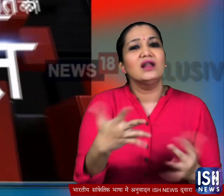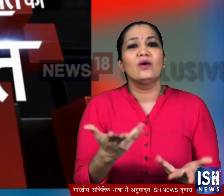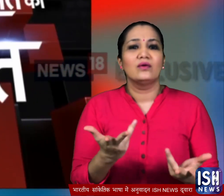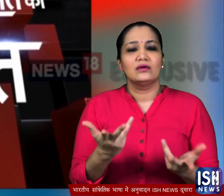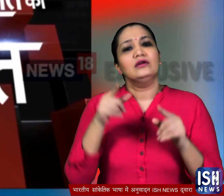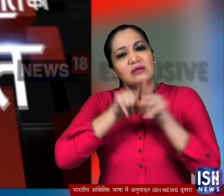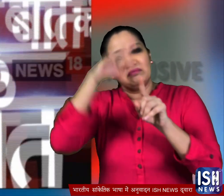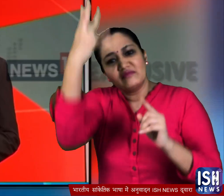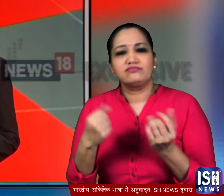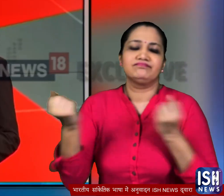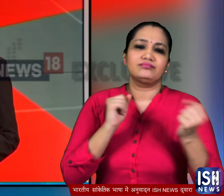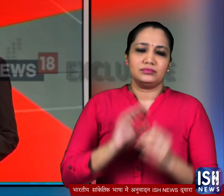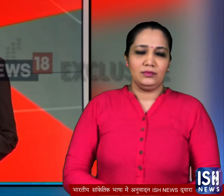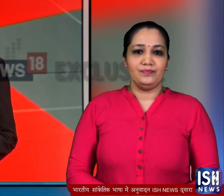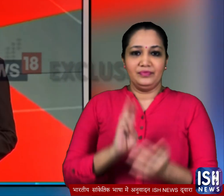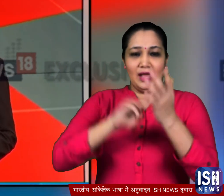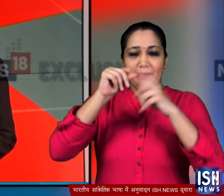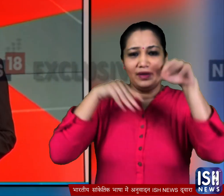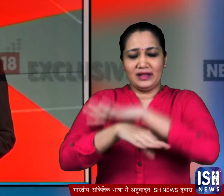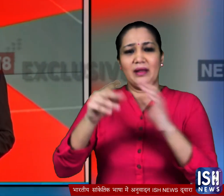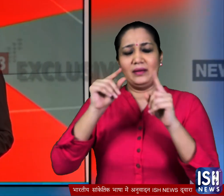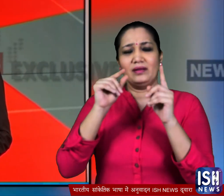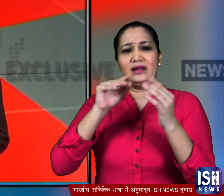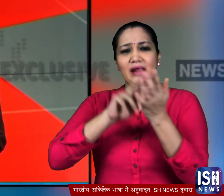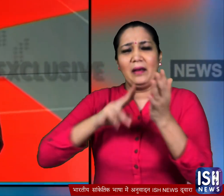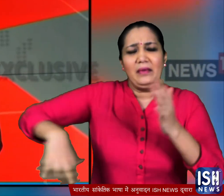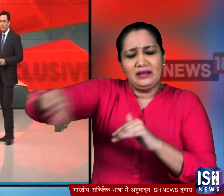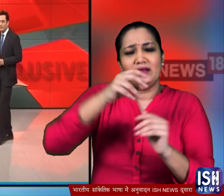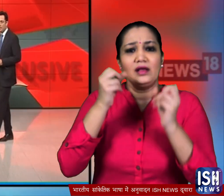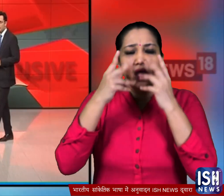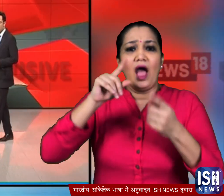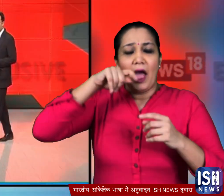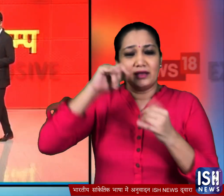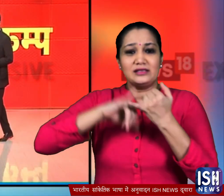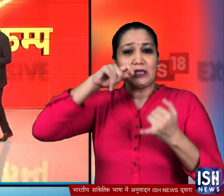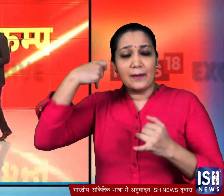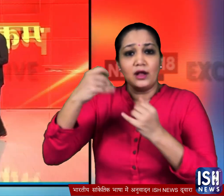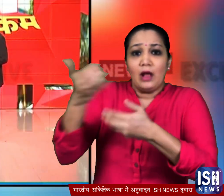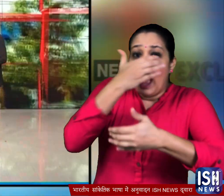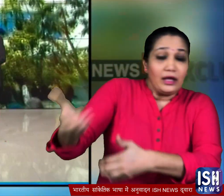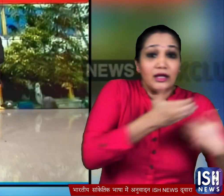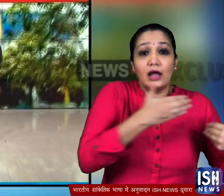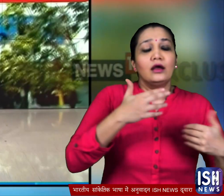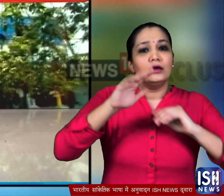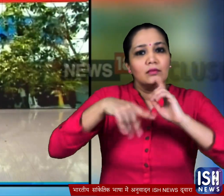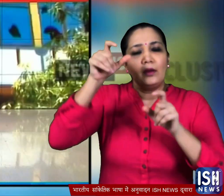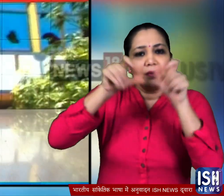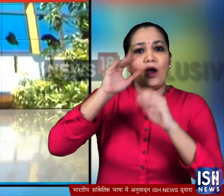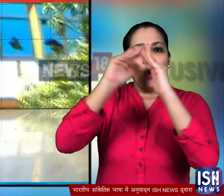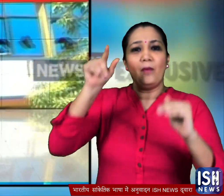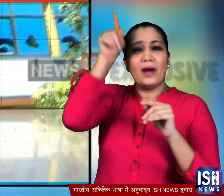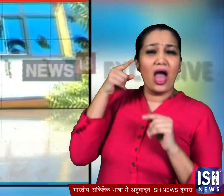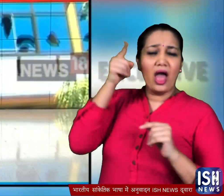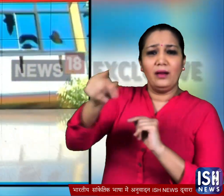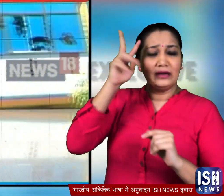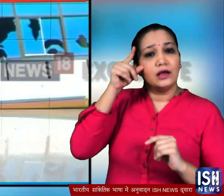सकें। मध्य प्रदेश के नीमच से एक चौंकाने वाला वीडियो सामने आया। वहां सरपंच के अपहरण से नाराज समर्थकों ने आरोपी के घर पर हमला बोल